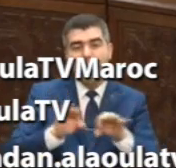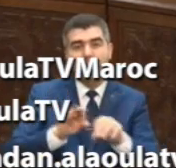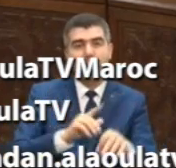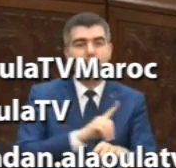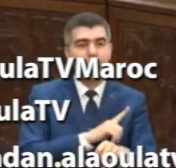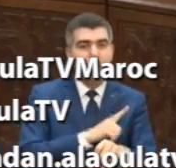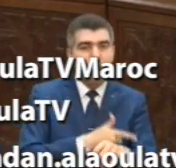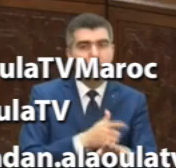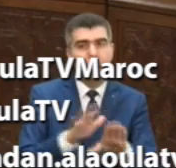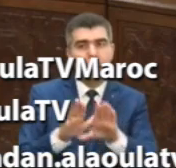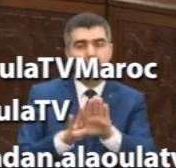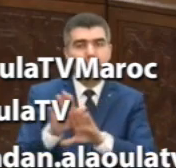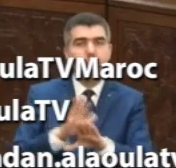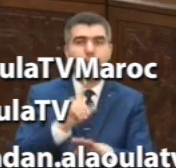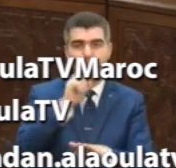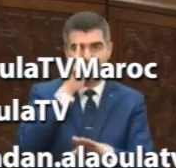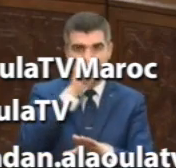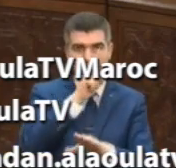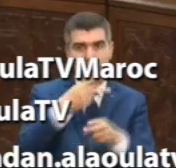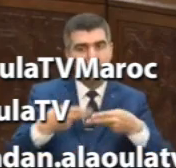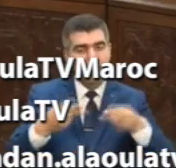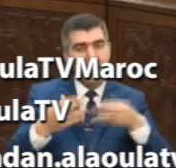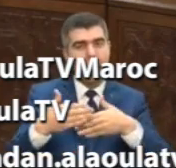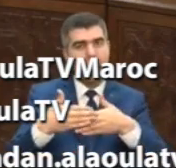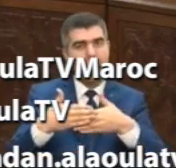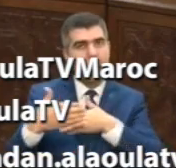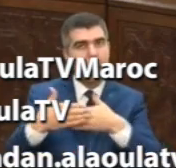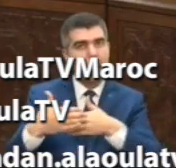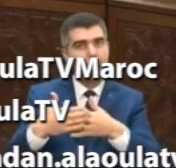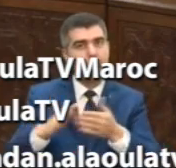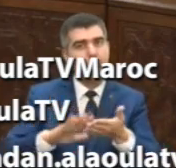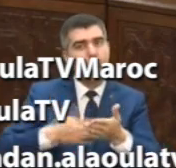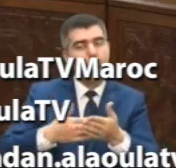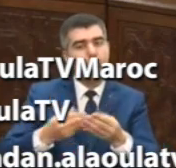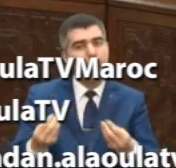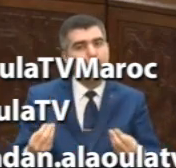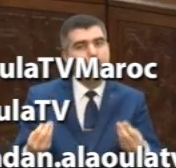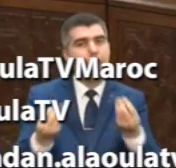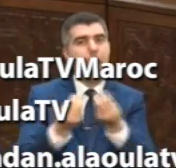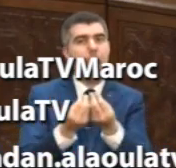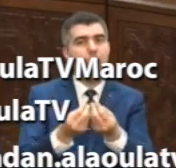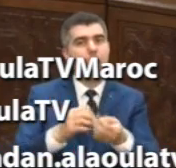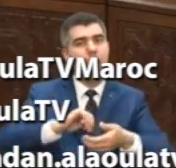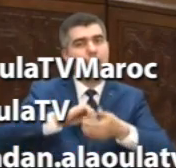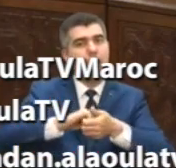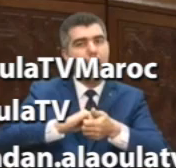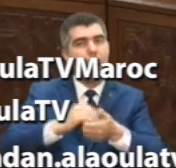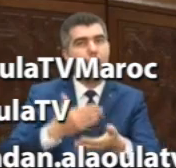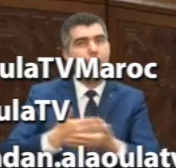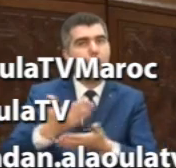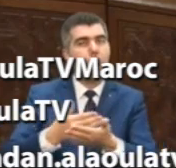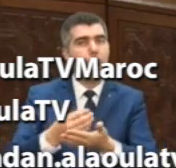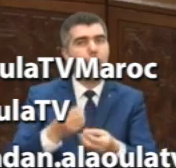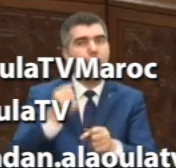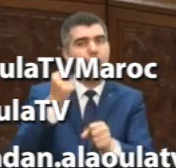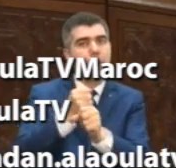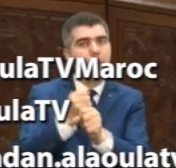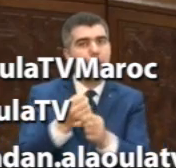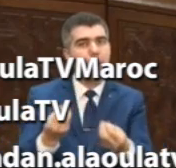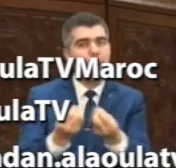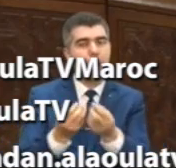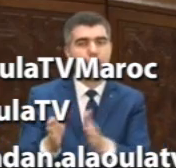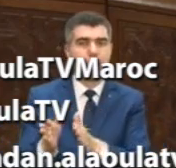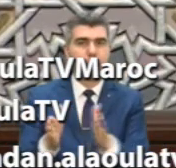نحن بصدد اخراجها الى حيز الوجود مع الفرقاء الاخرين من الهيئات الامنيه حتى هي اللي تتشتغل على نفس الموضوع.